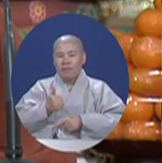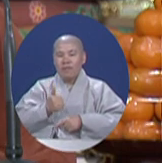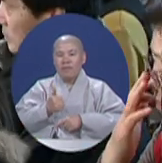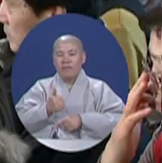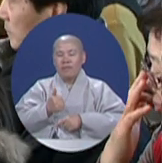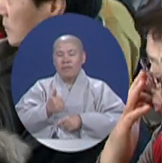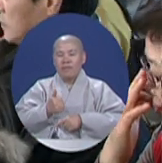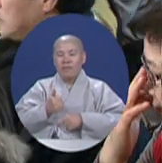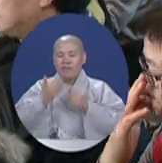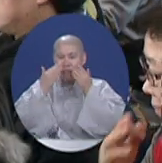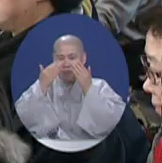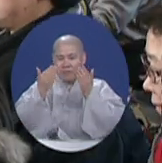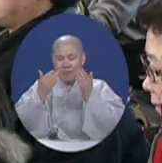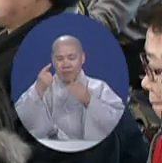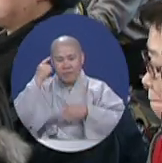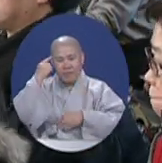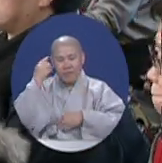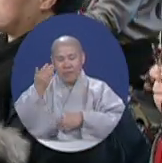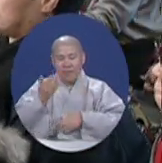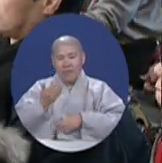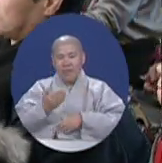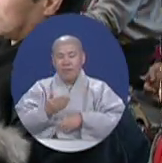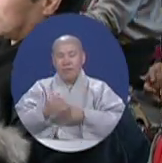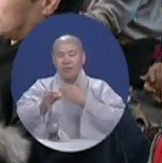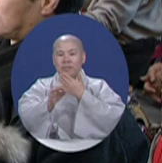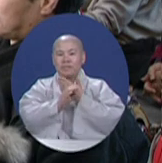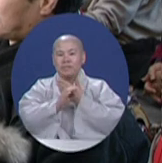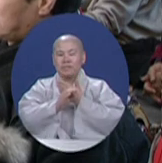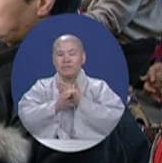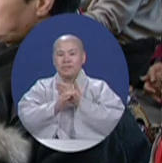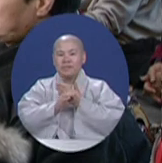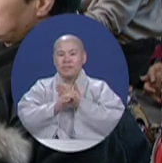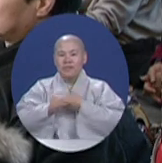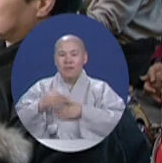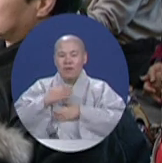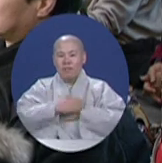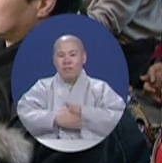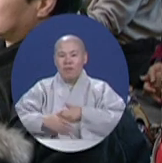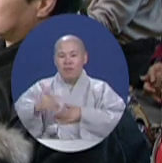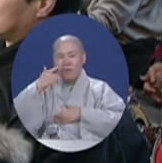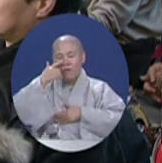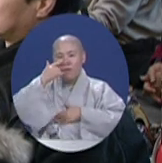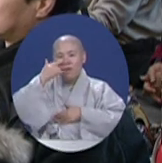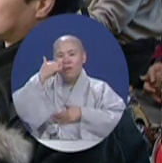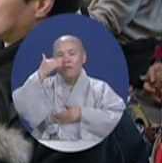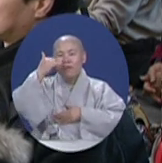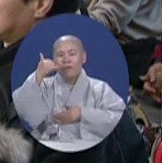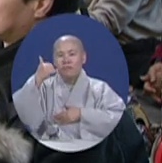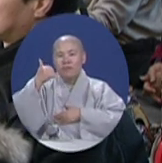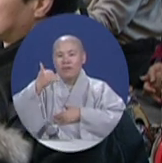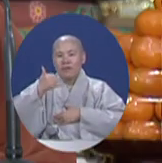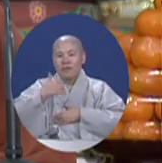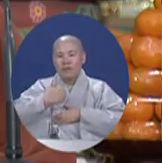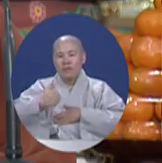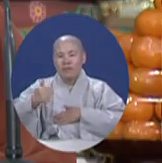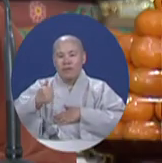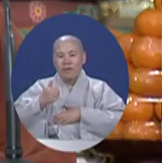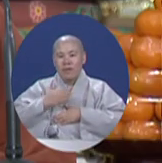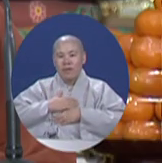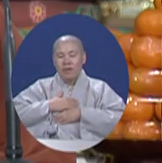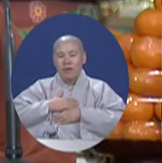분명하죠? 그러면 이 몸은 어머니 아버지고 나는 누구냐 이거예요. 이거 찾아야 돼요.